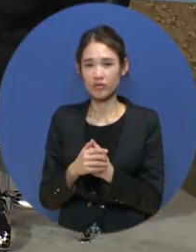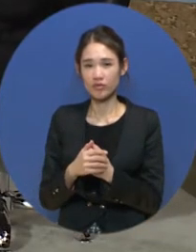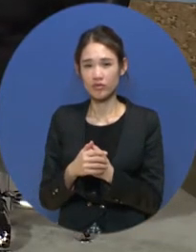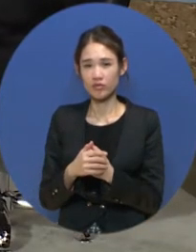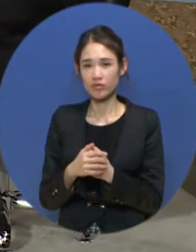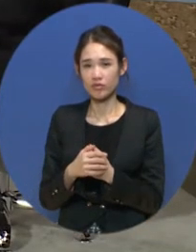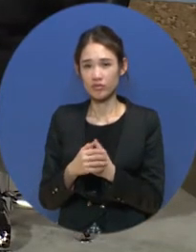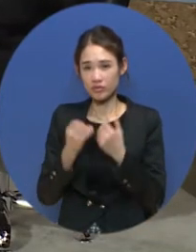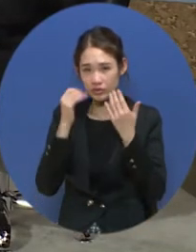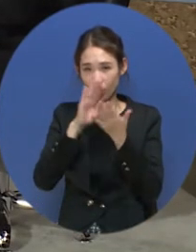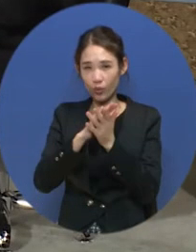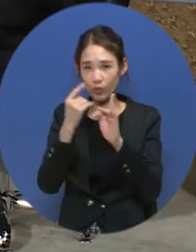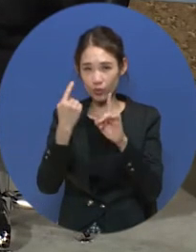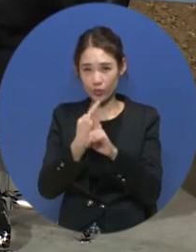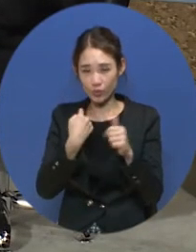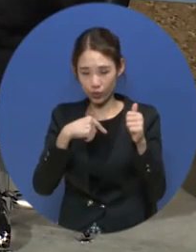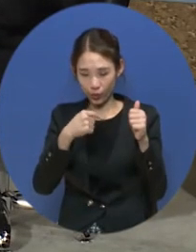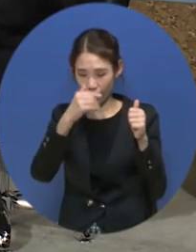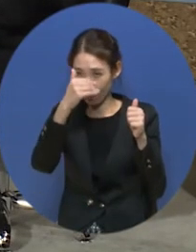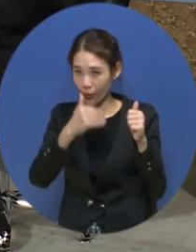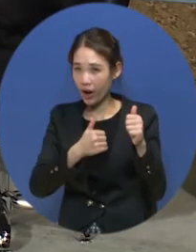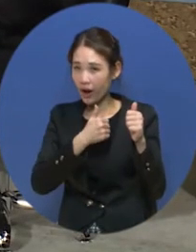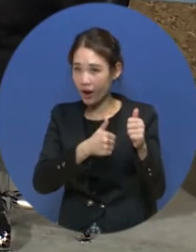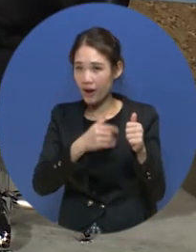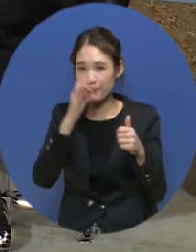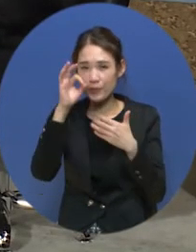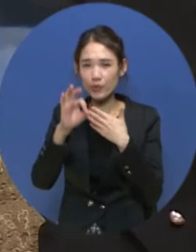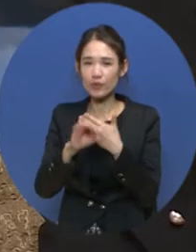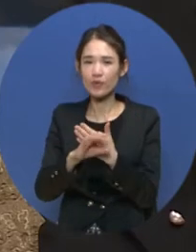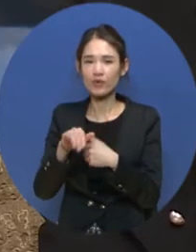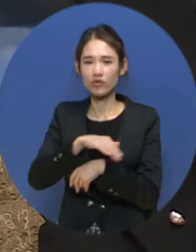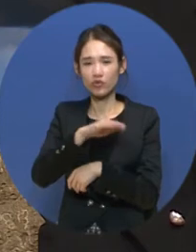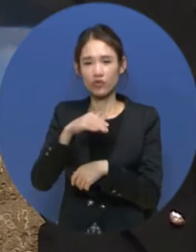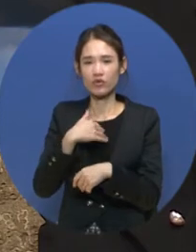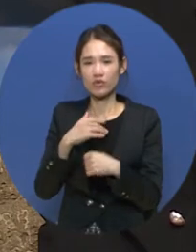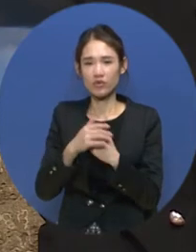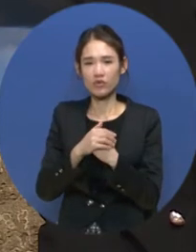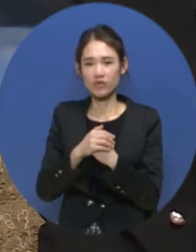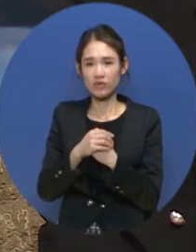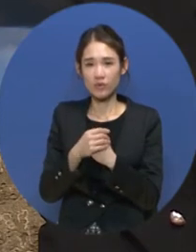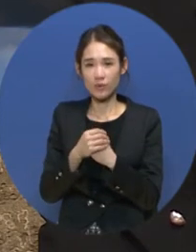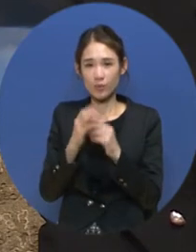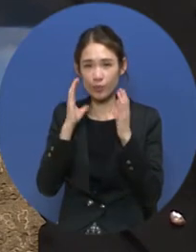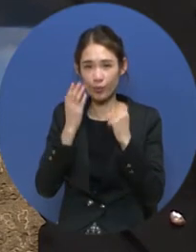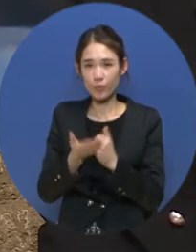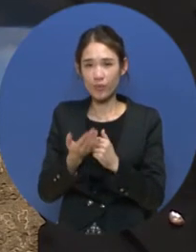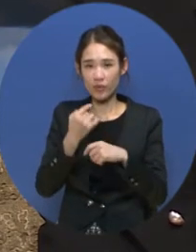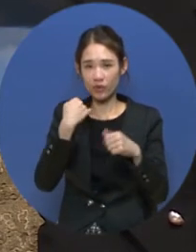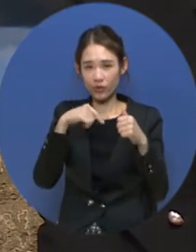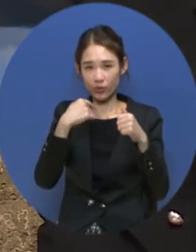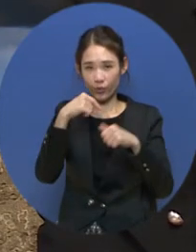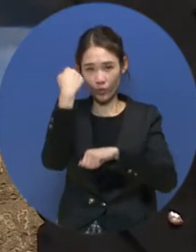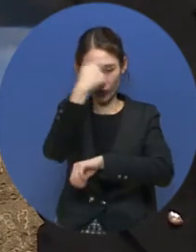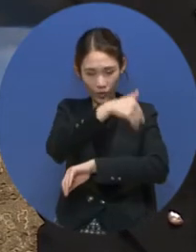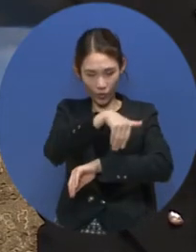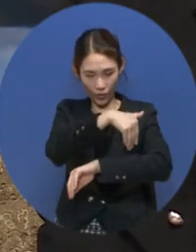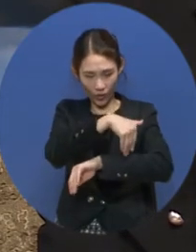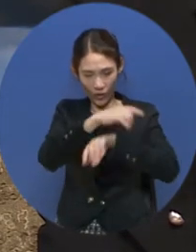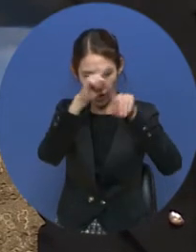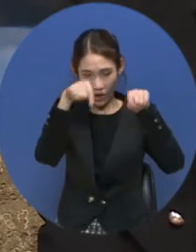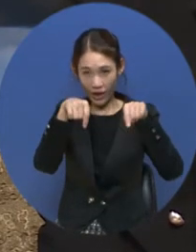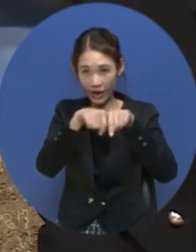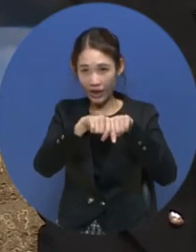이제 새로 개정되는 교육 과정에 따라서 사실은 저희는 작게는 보육계획과 일지부터